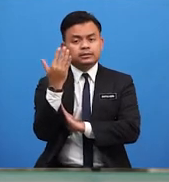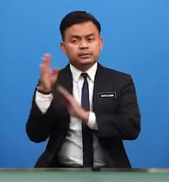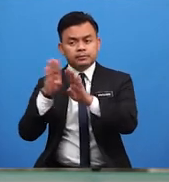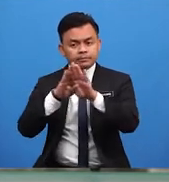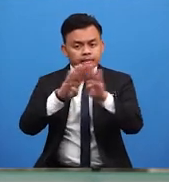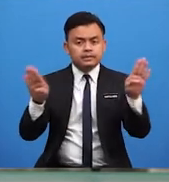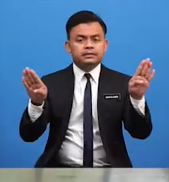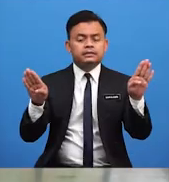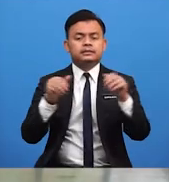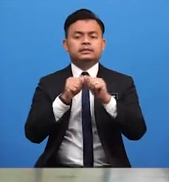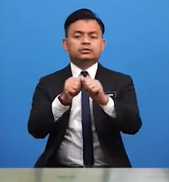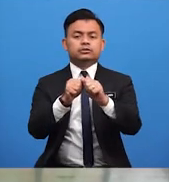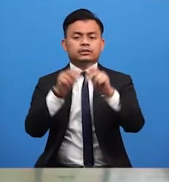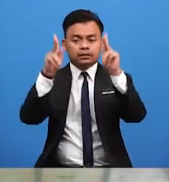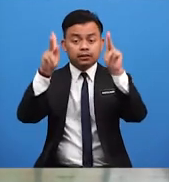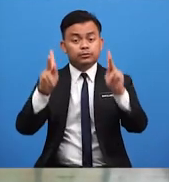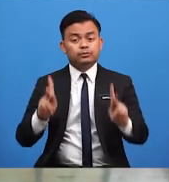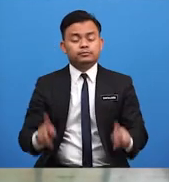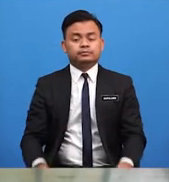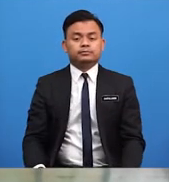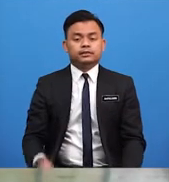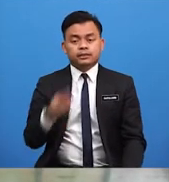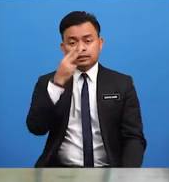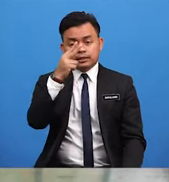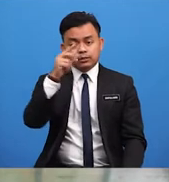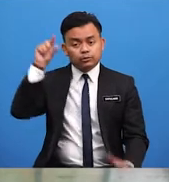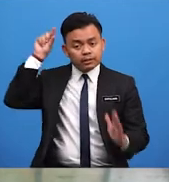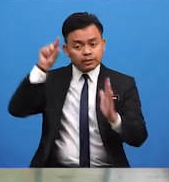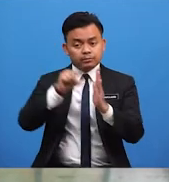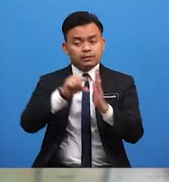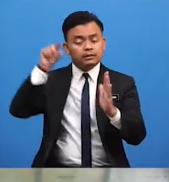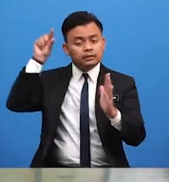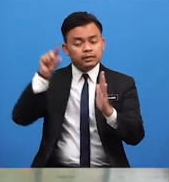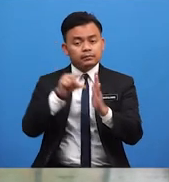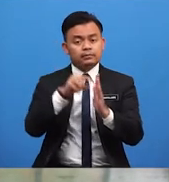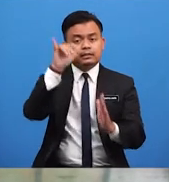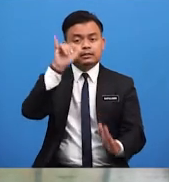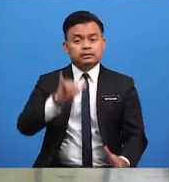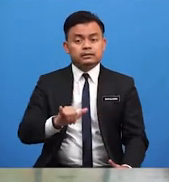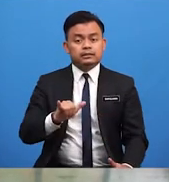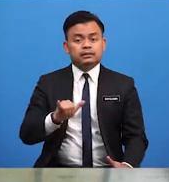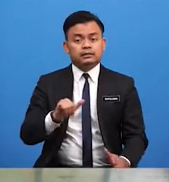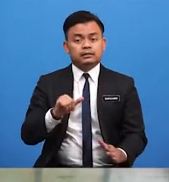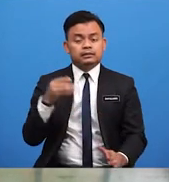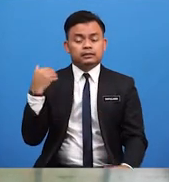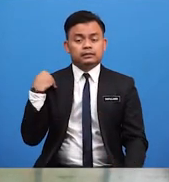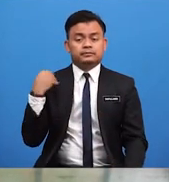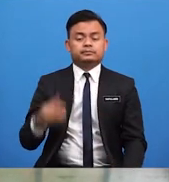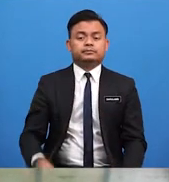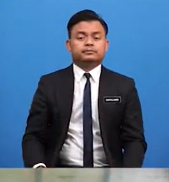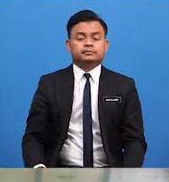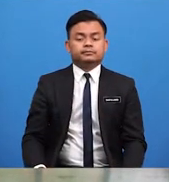kaum. Lihat pada gambar-gambar yang dipaparkan dalam slide.